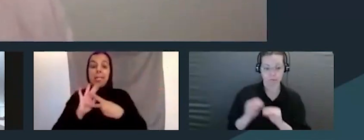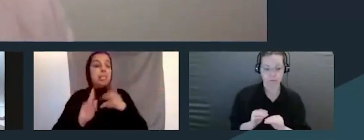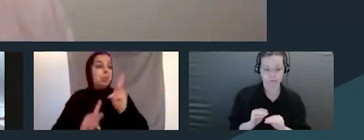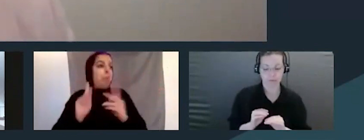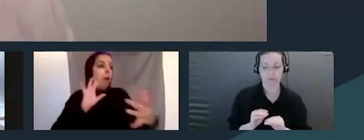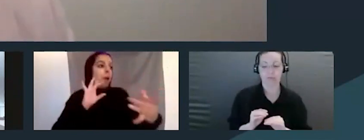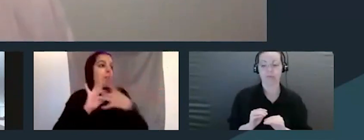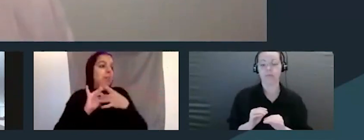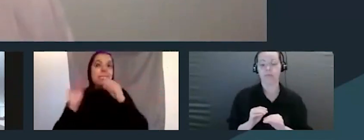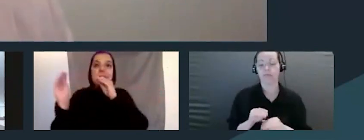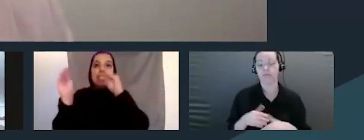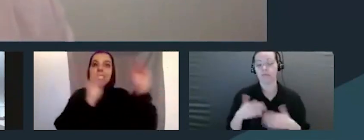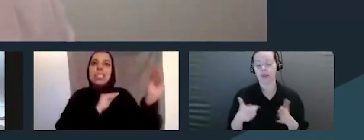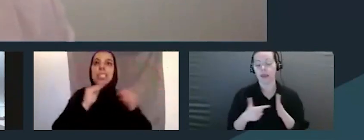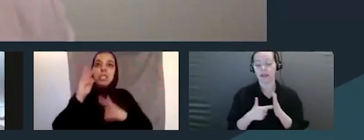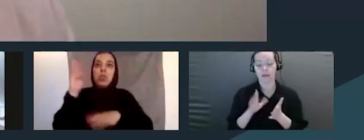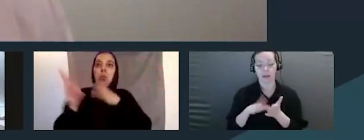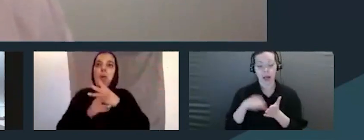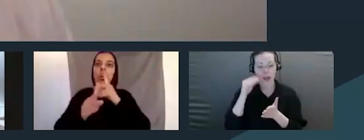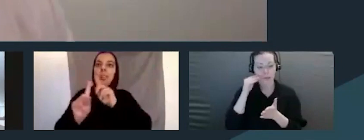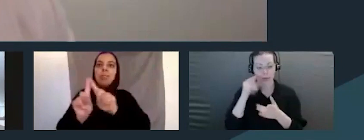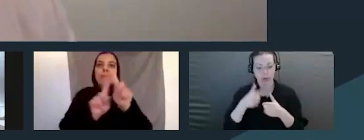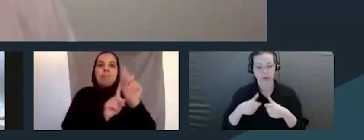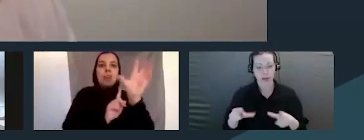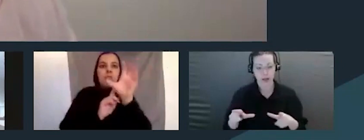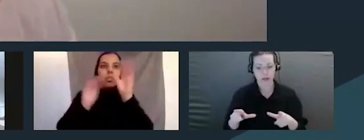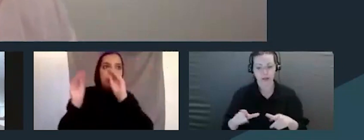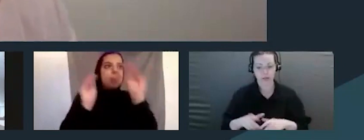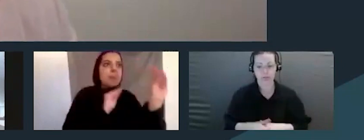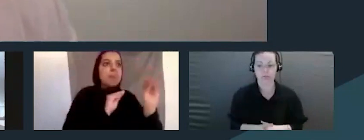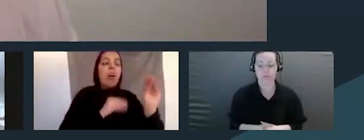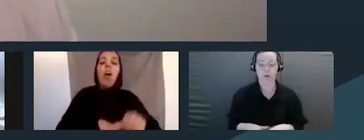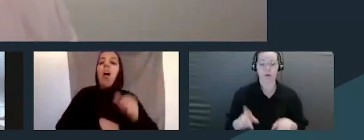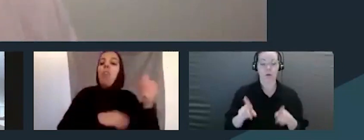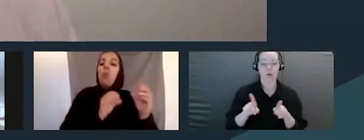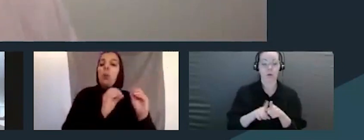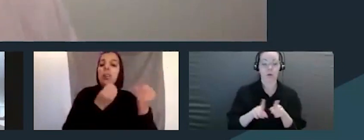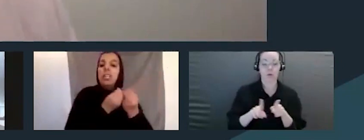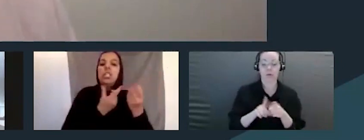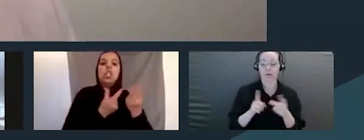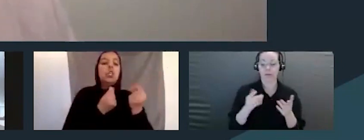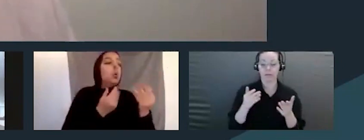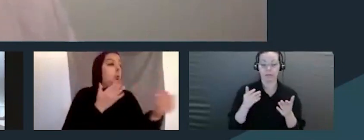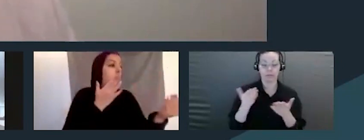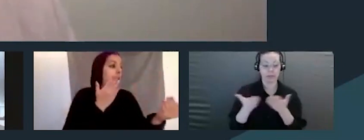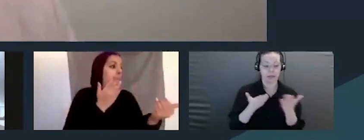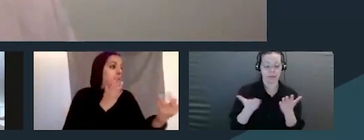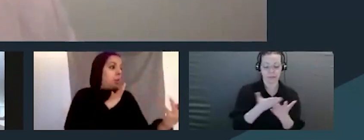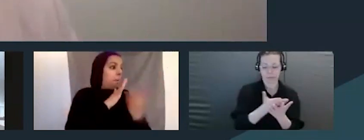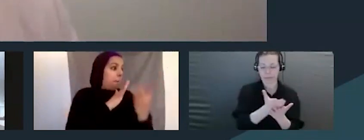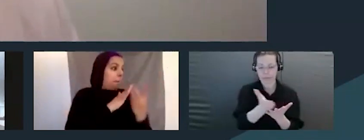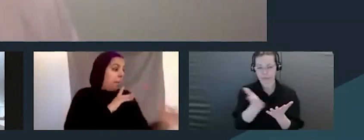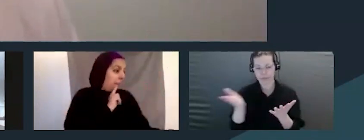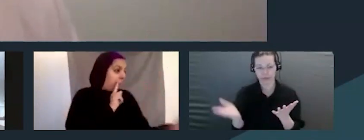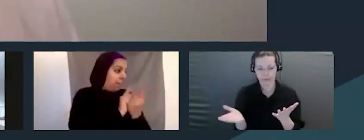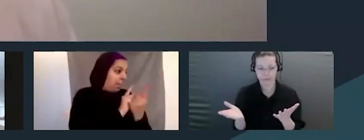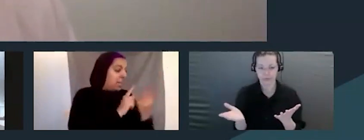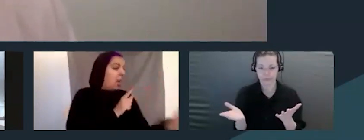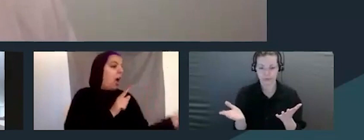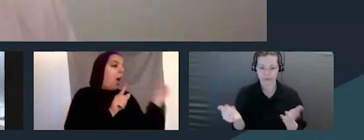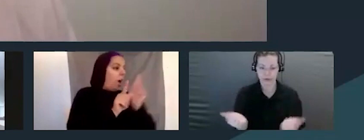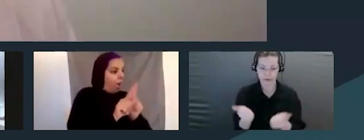contact pour des gens, pour d'autres cultures et d'autres qui vont se concentrer sur des besoins plus spécifiques, plus